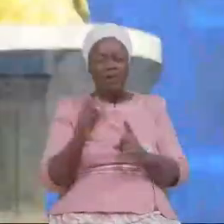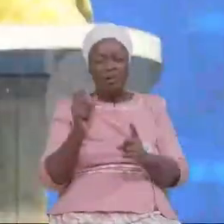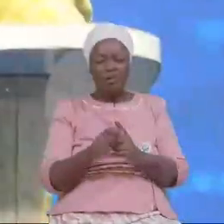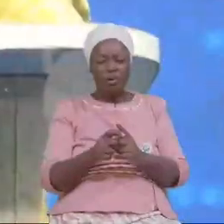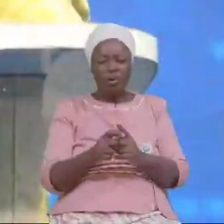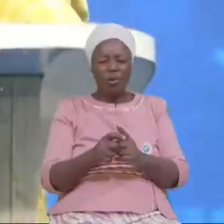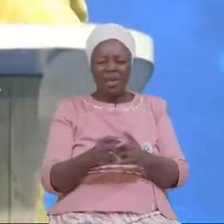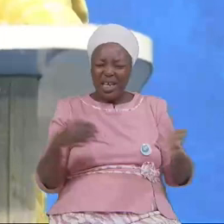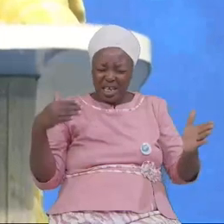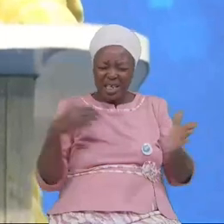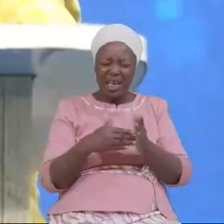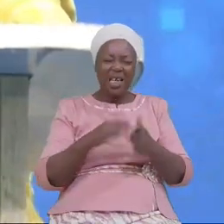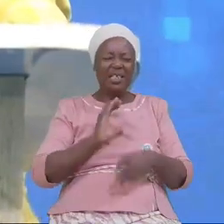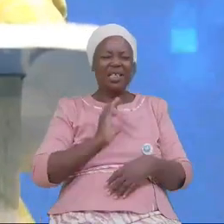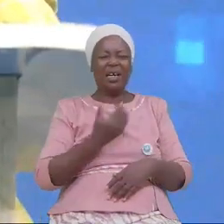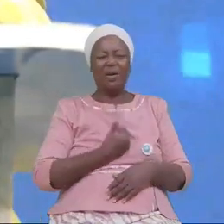nos maladies,